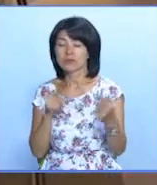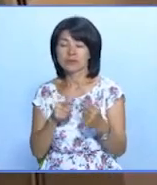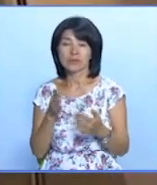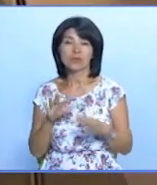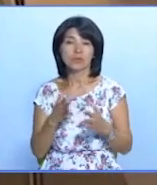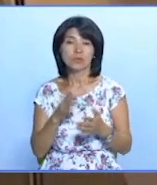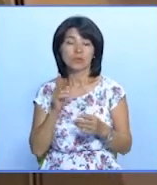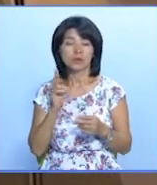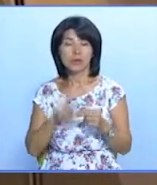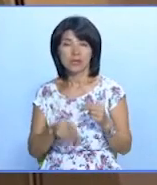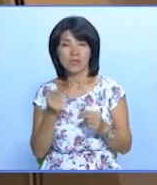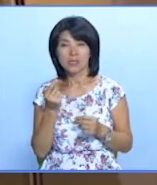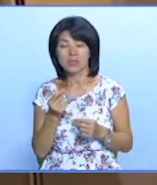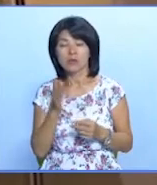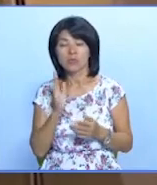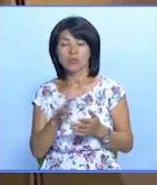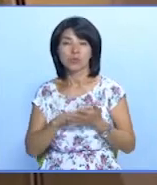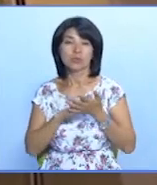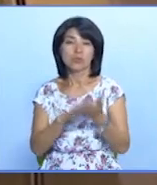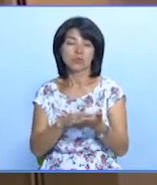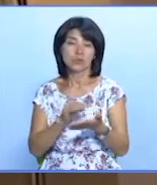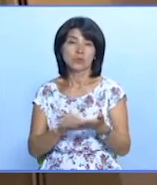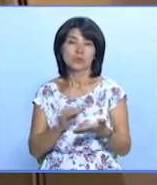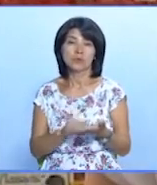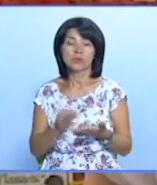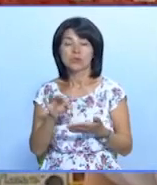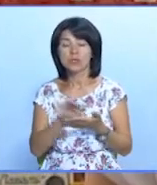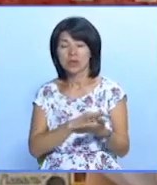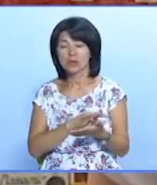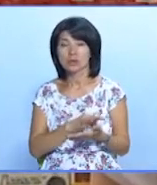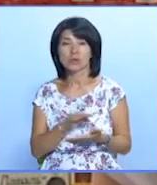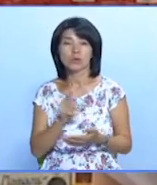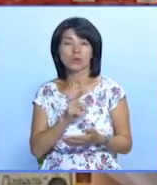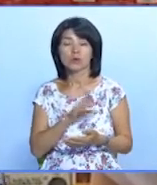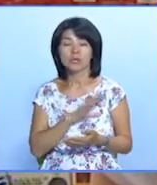болса, бірден қорға өтінім жіберіледі. Мамандар дәріханада препараттардың мүлдем болмай